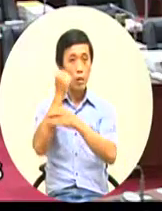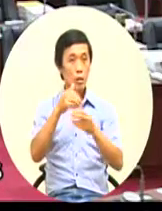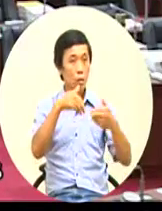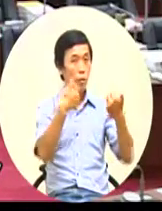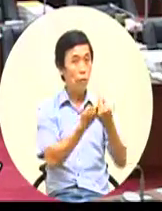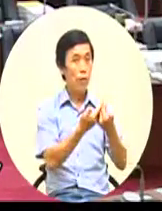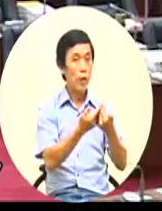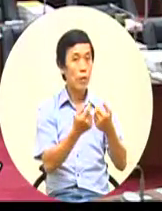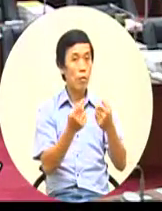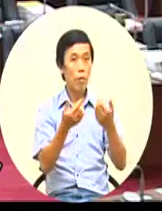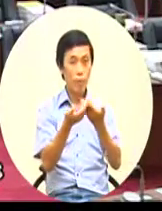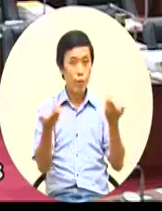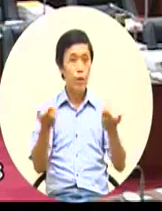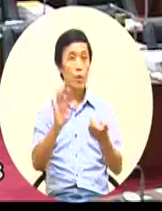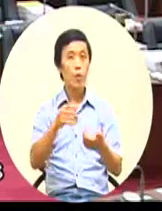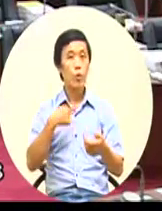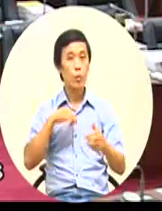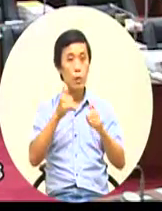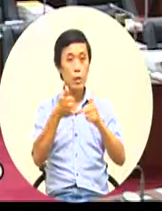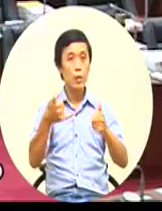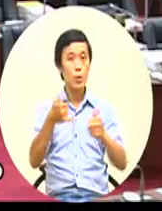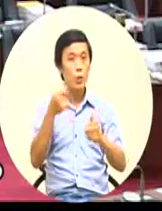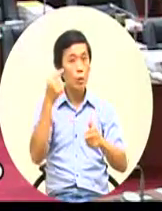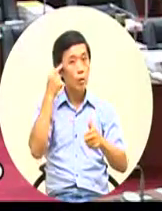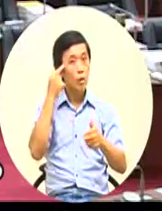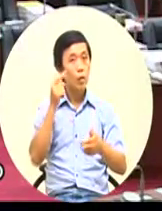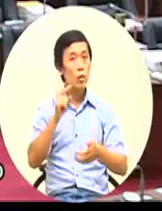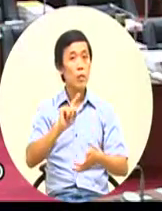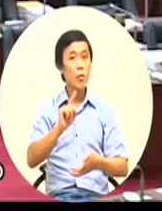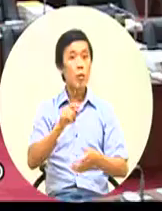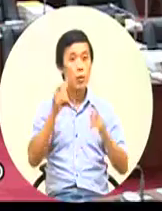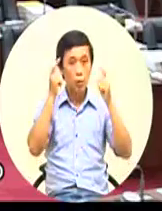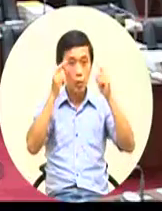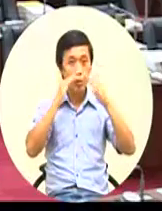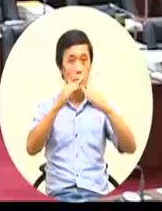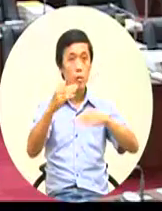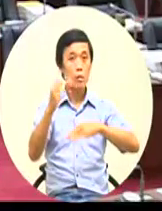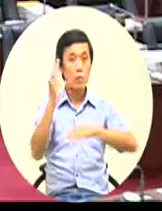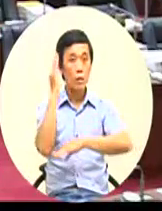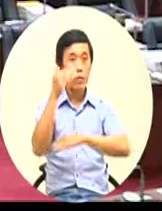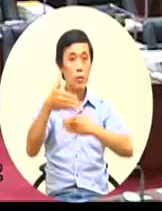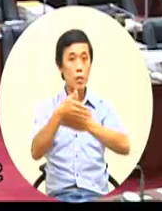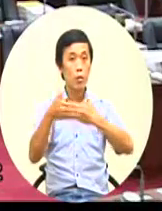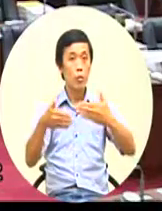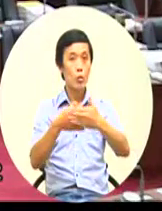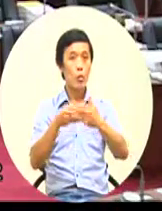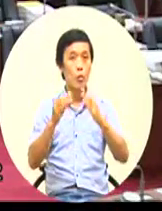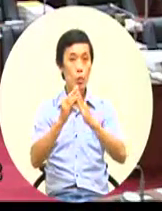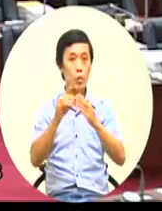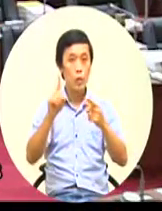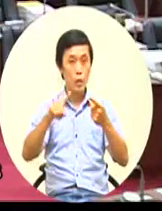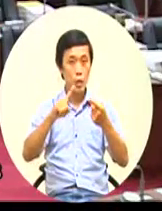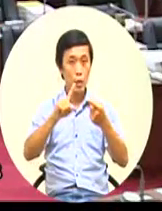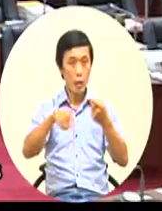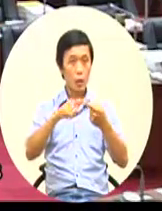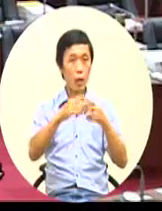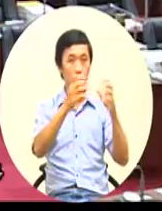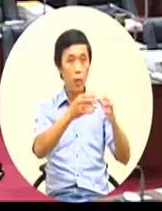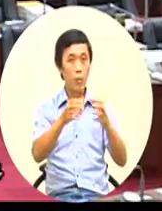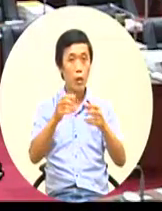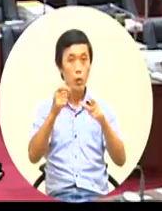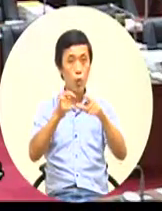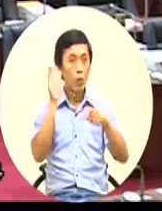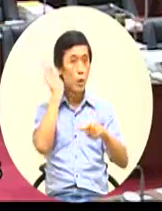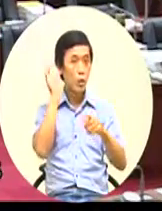我两位议员强烈要求高雄市政府交通局一定要办五场的说明会，向哈马斯的民